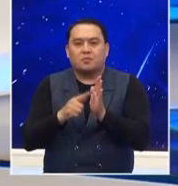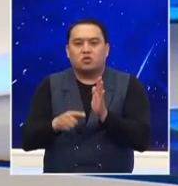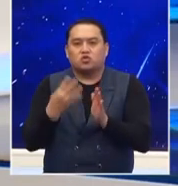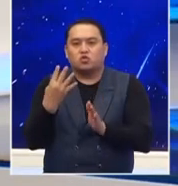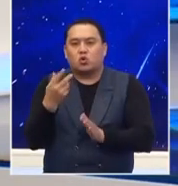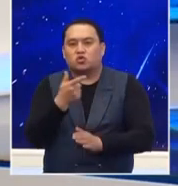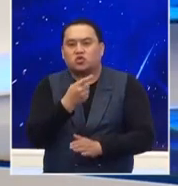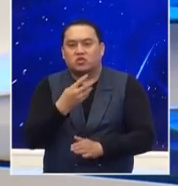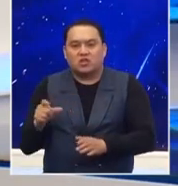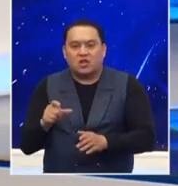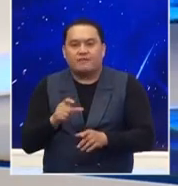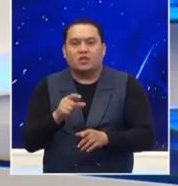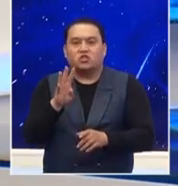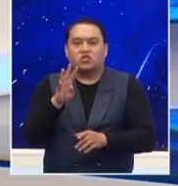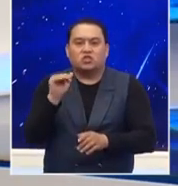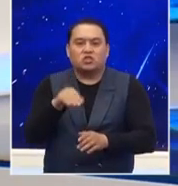5574 больных ковидом